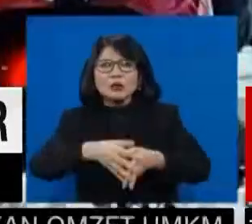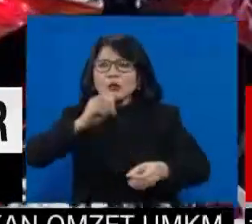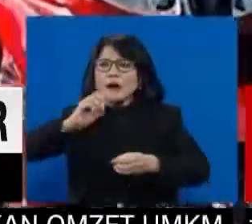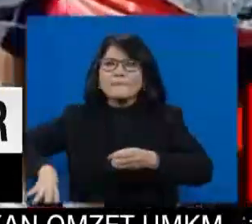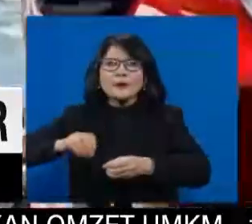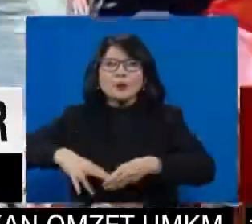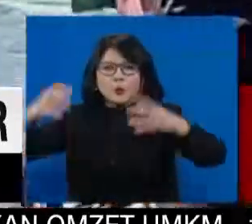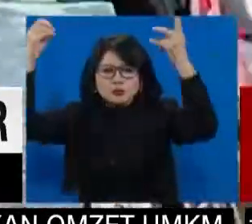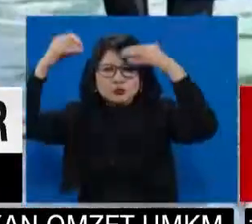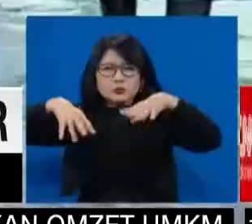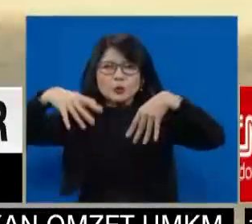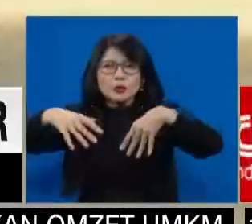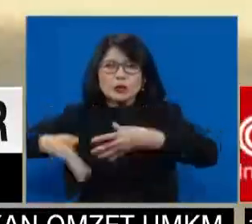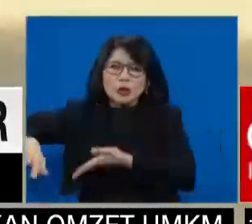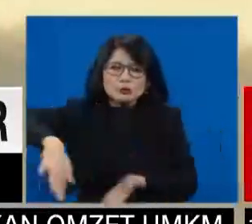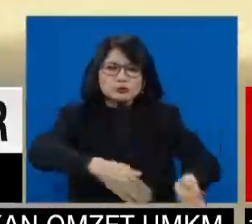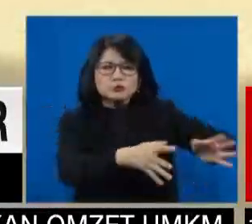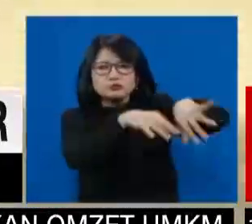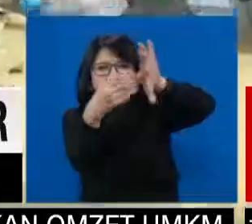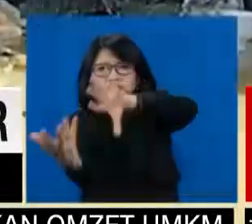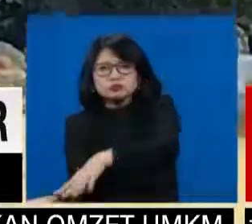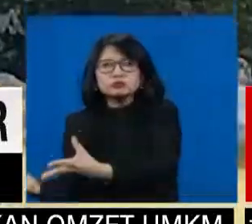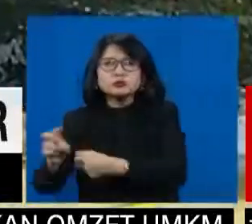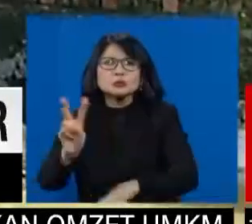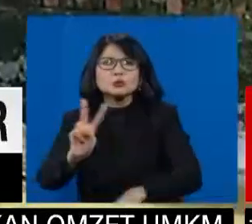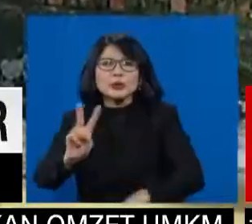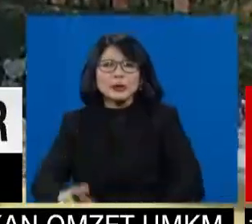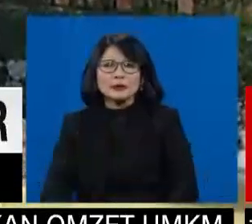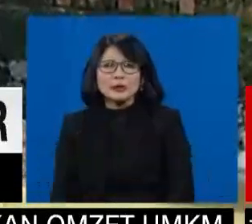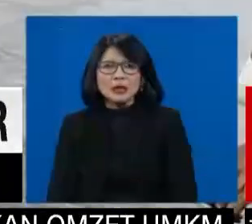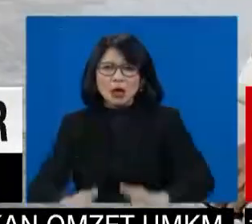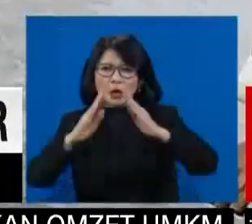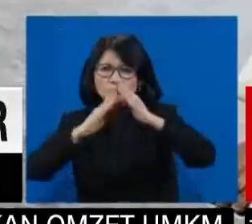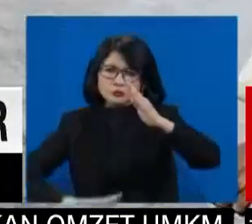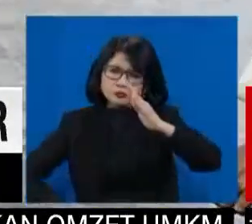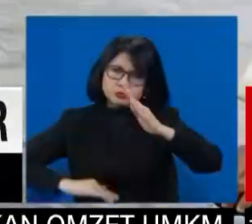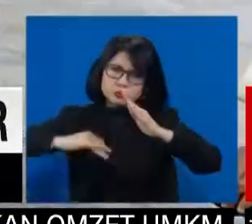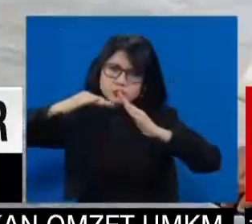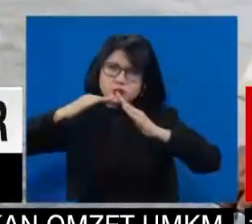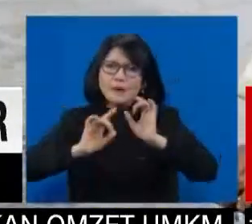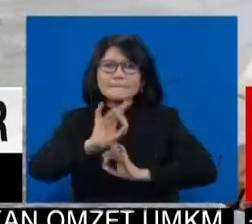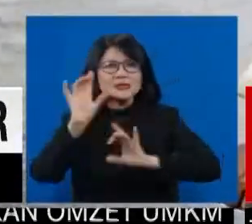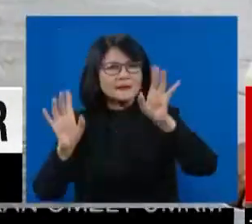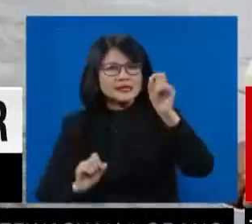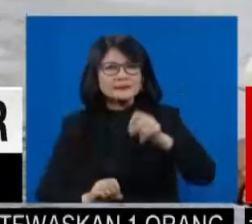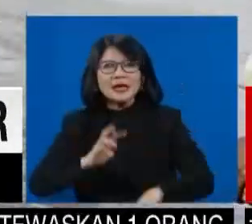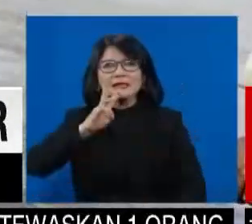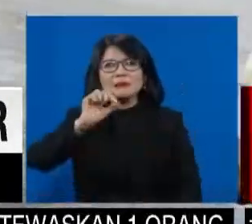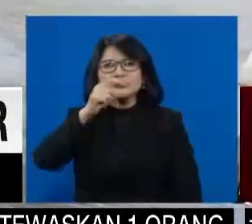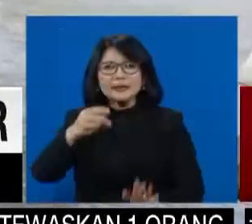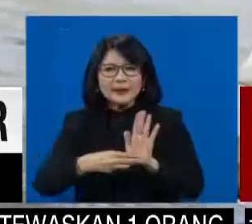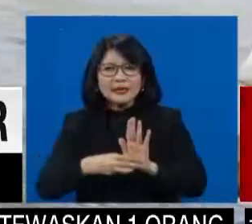air hujan, tidak mampu lagi menampung debit air. Air merendam permukiman dengan ketinggian bervariasi, mulai dari 30